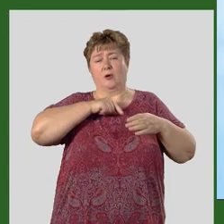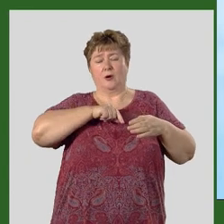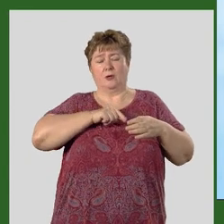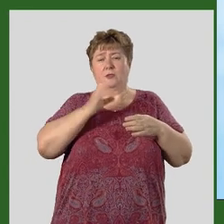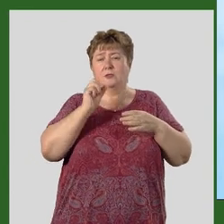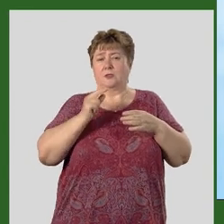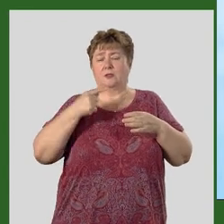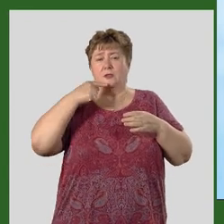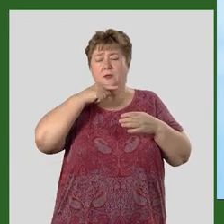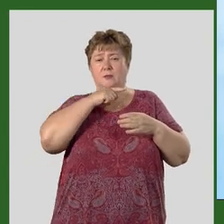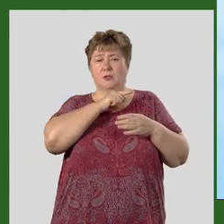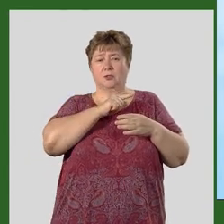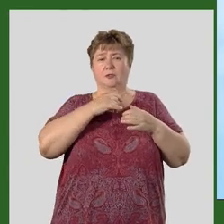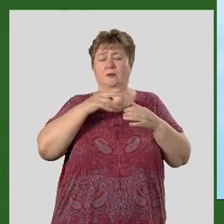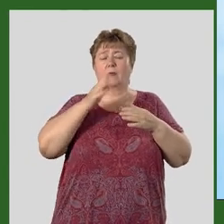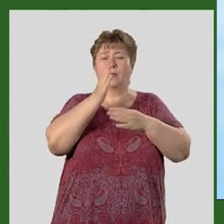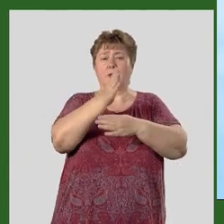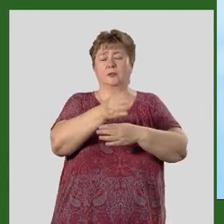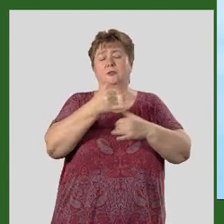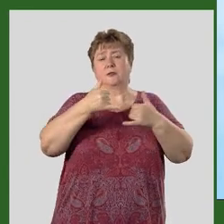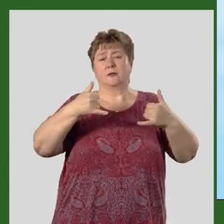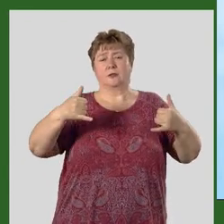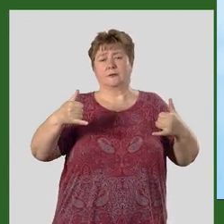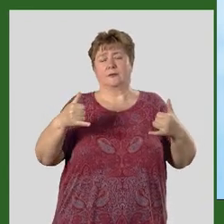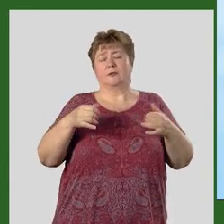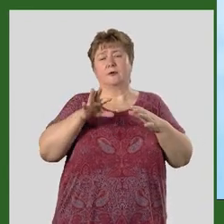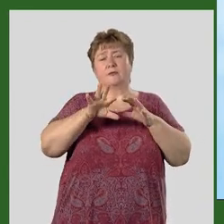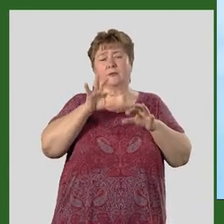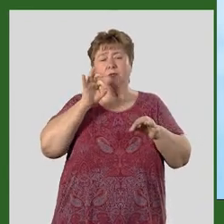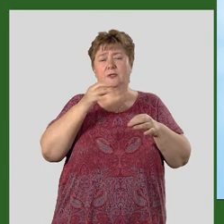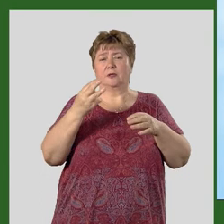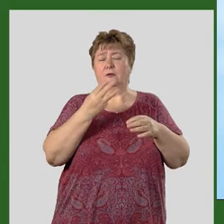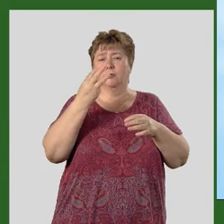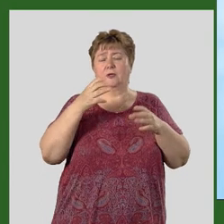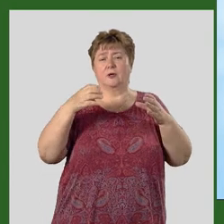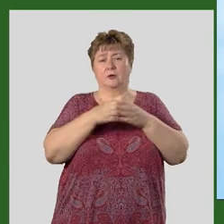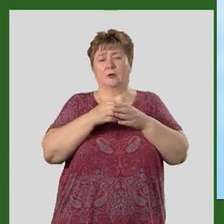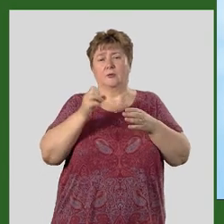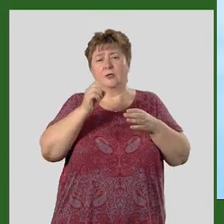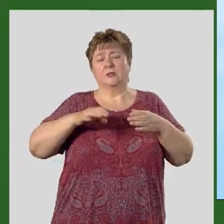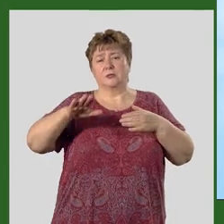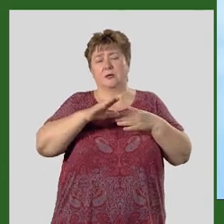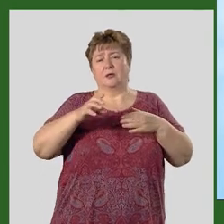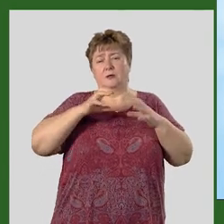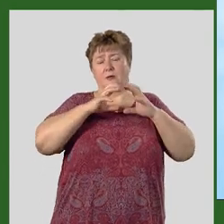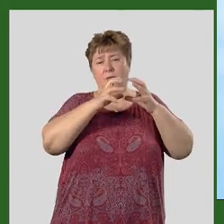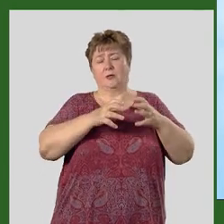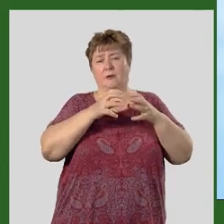характер социально-экономического и политического развития, выделяют 3 группы стран мира.